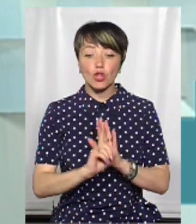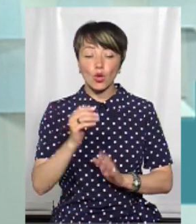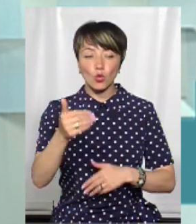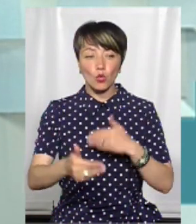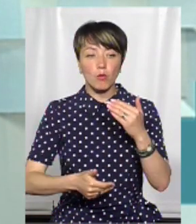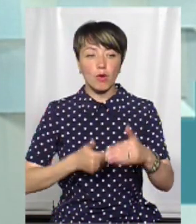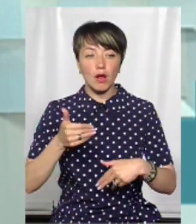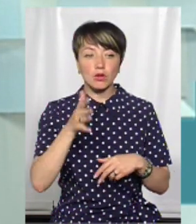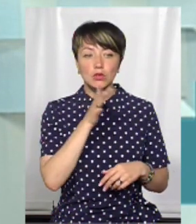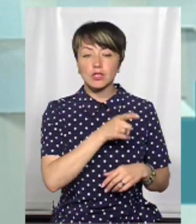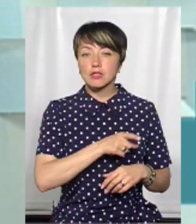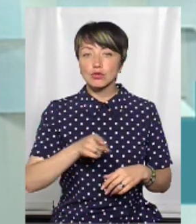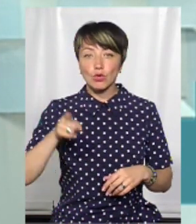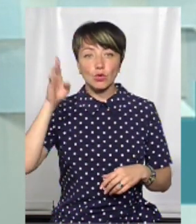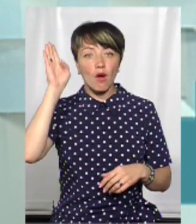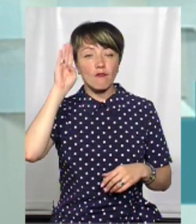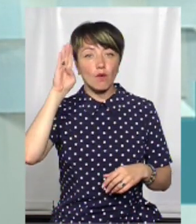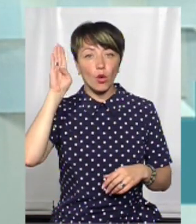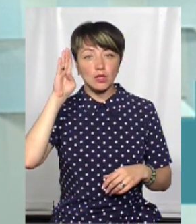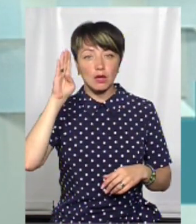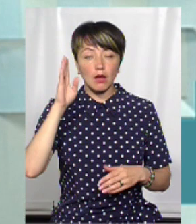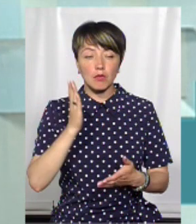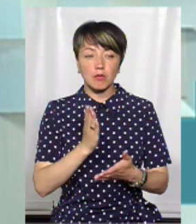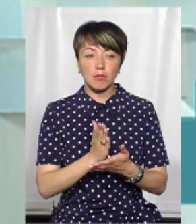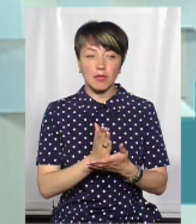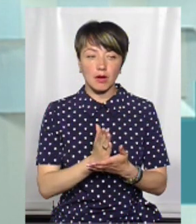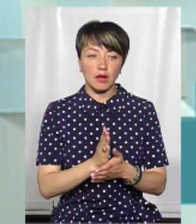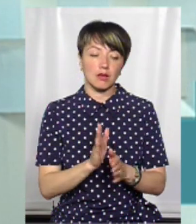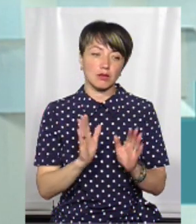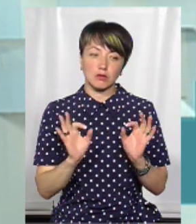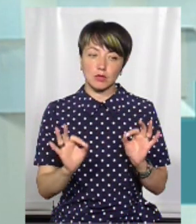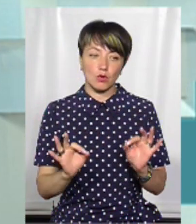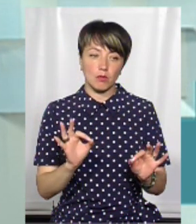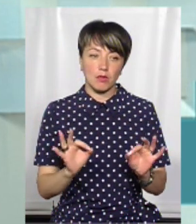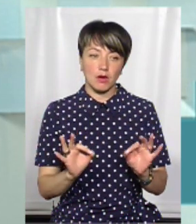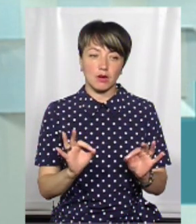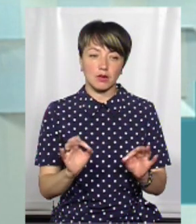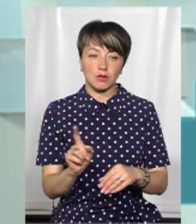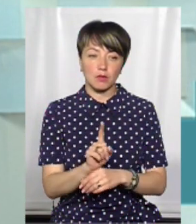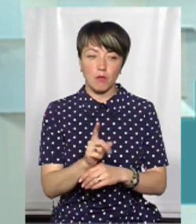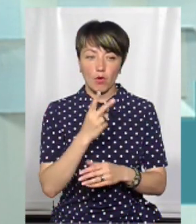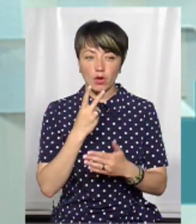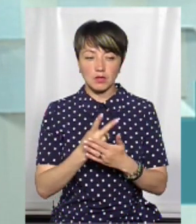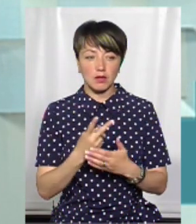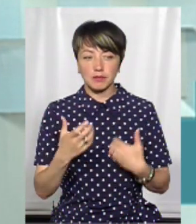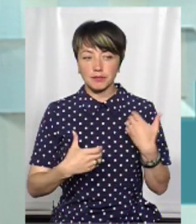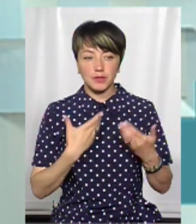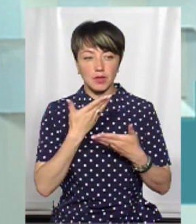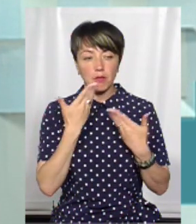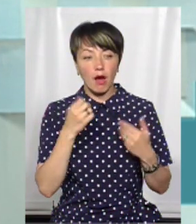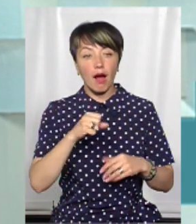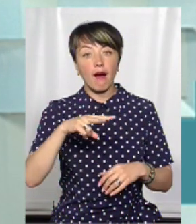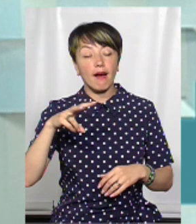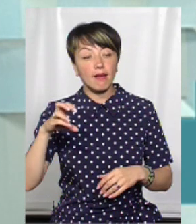купального сезону вода має абсолютно такі адекватні показники, які не визивають у нас занепокоєння. Але